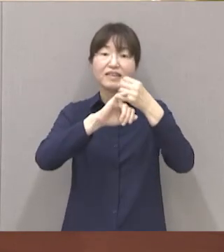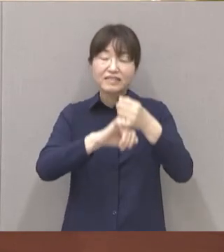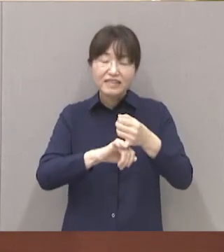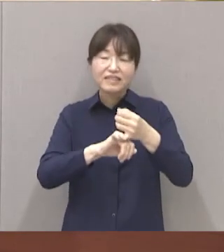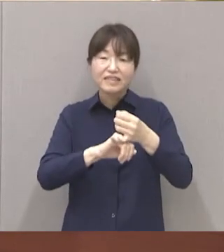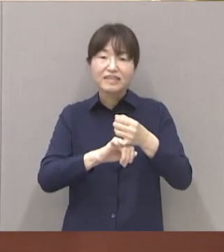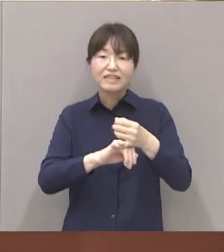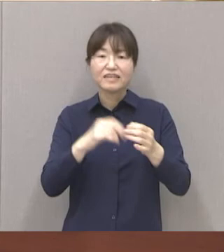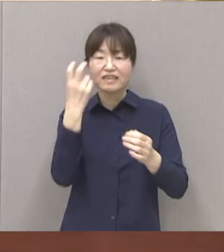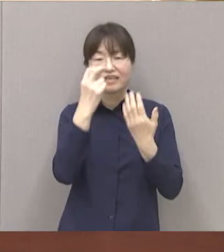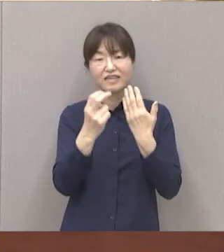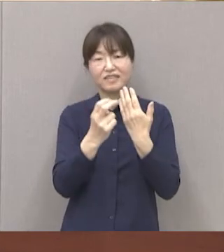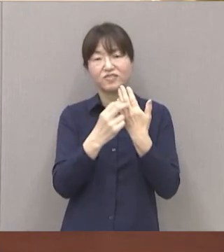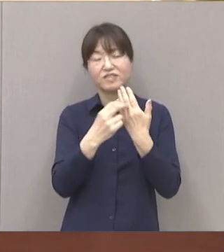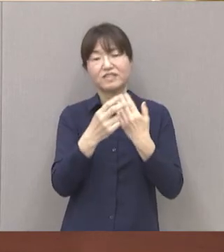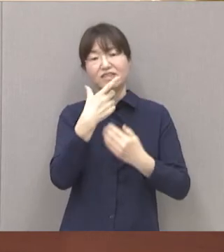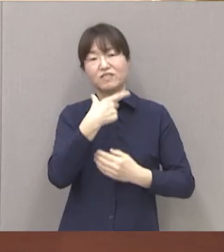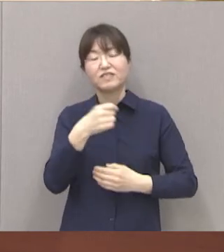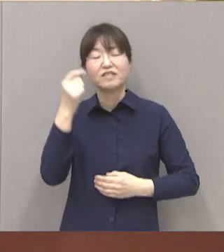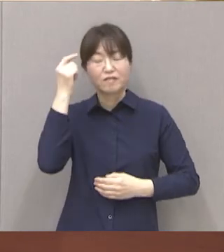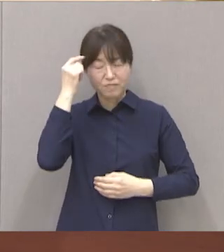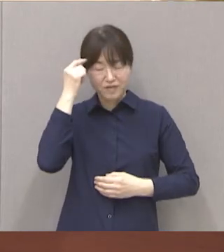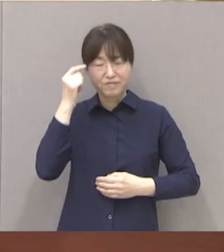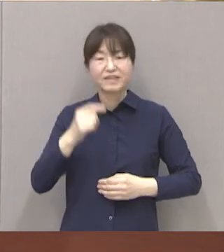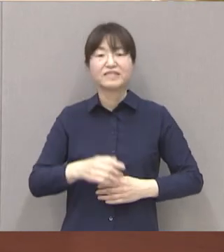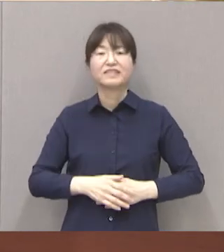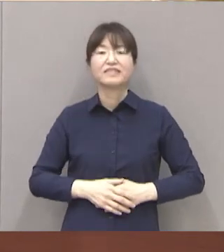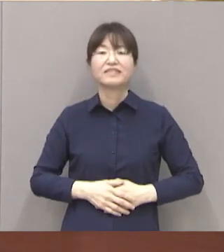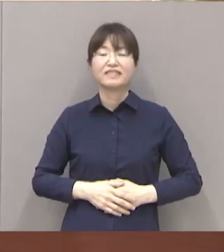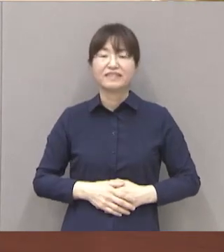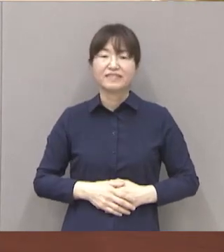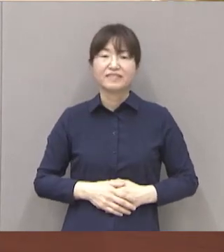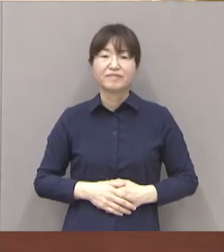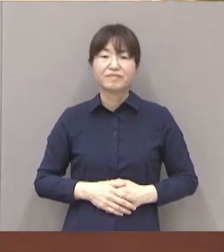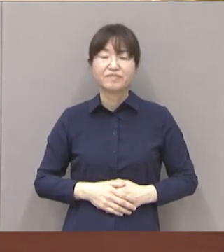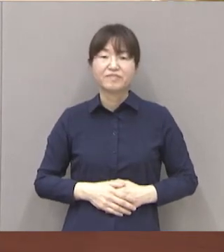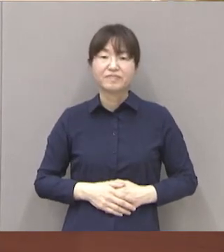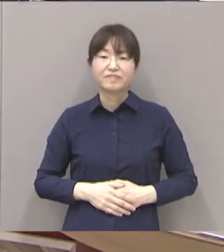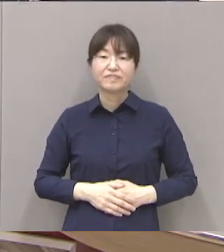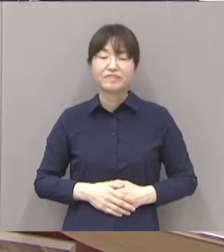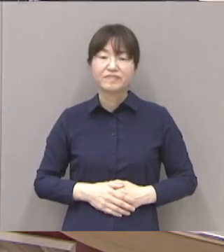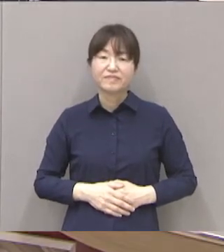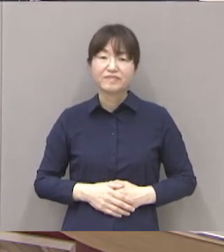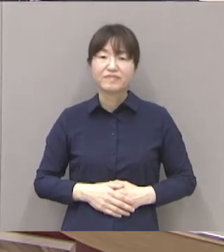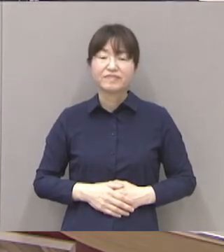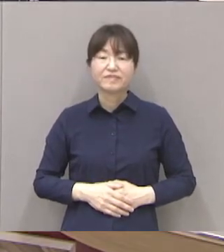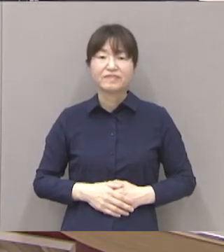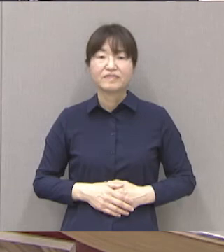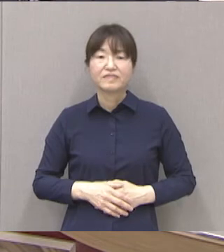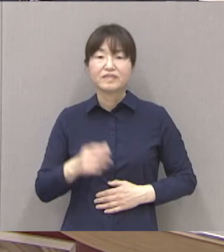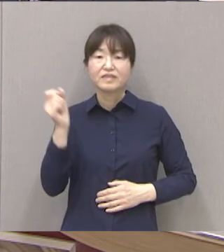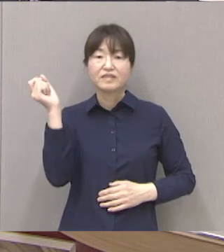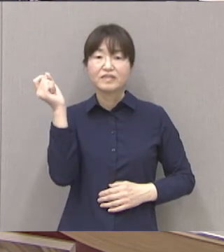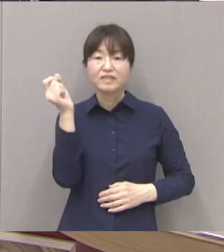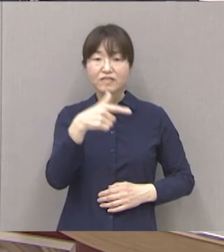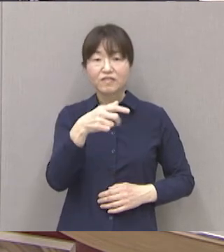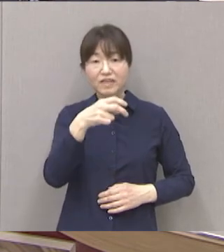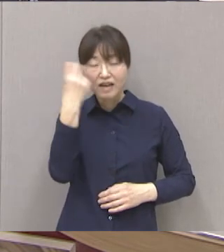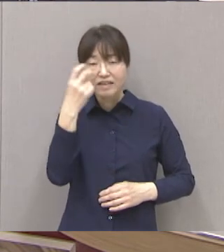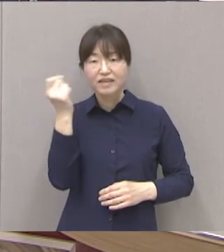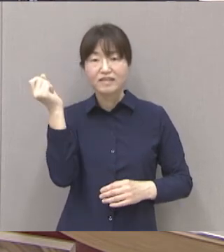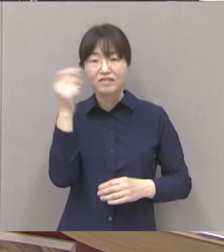送ることができるようにぜひたくさんの皆さんに受診をしていただきたいと思っていいますそして磯部